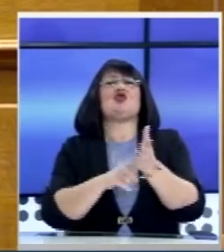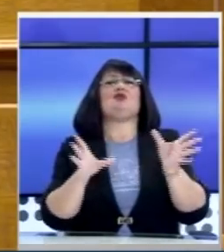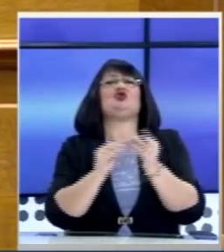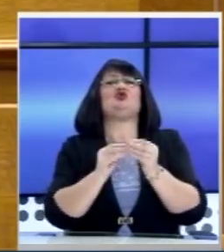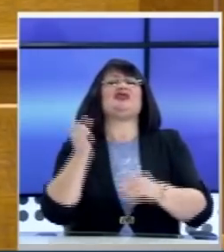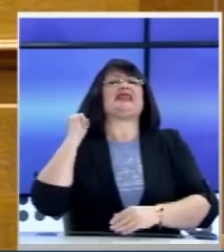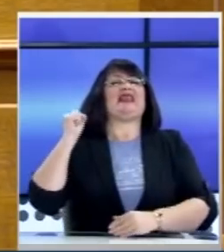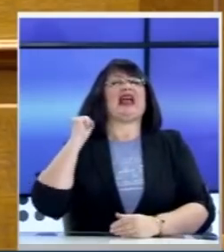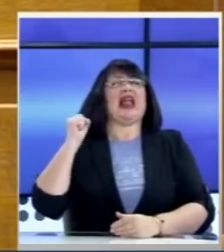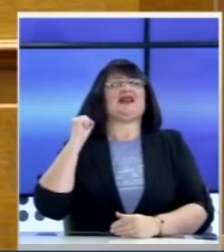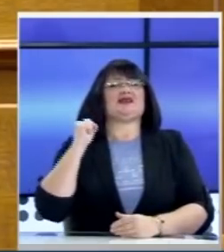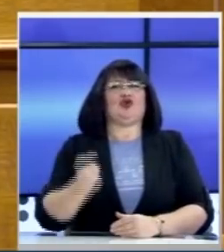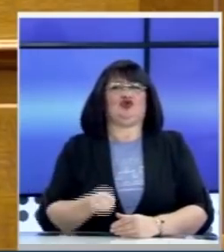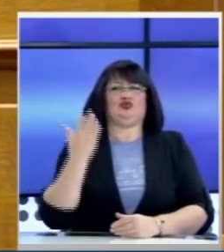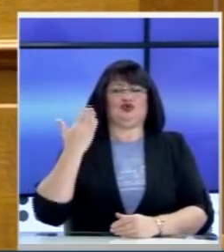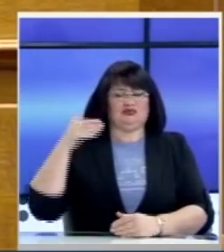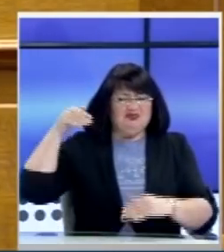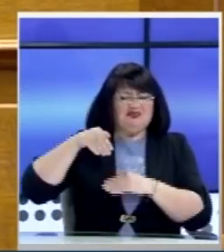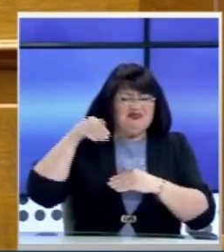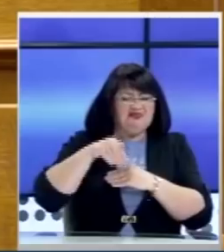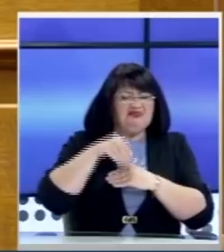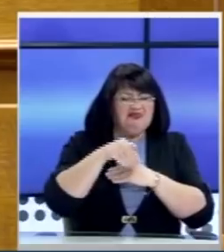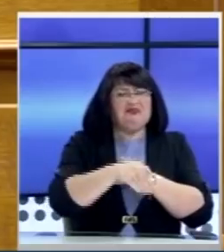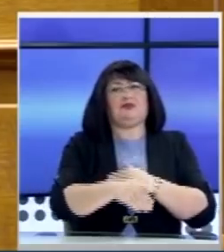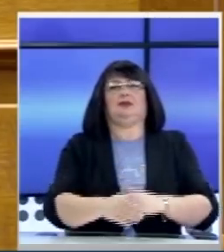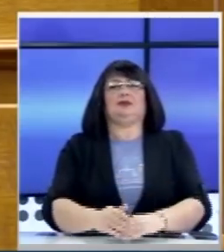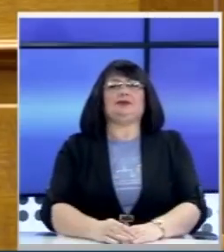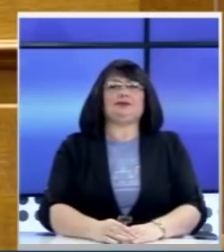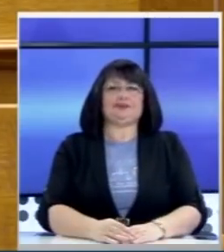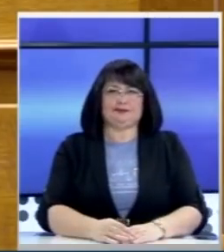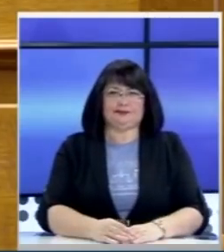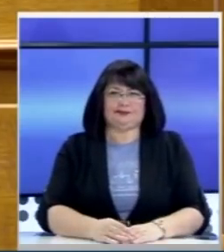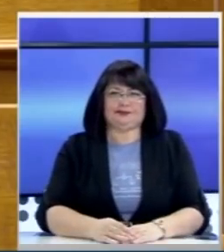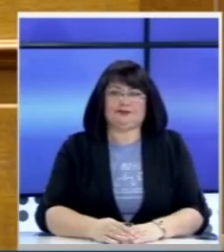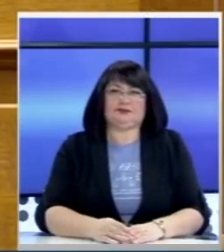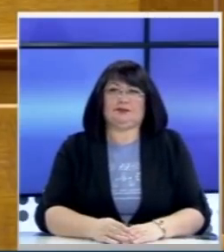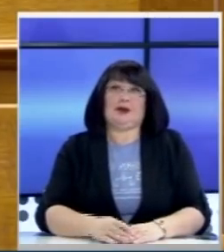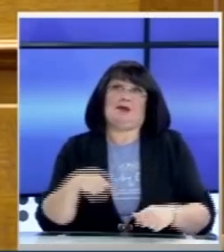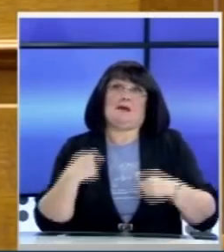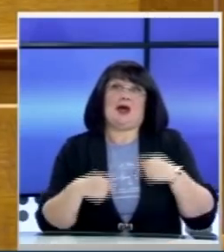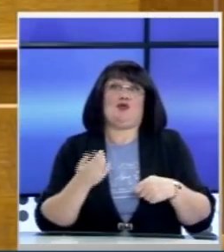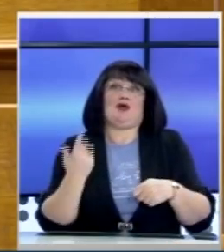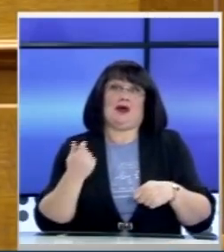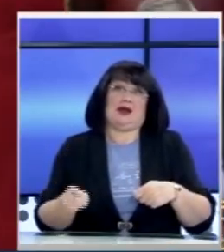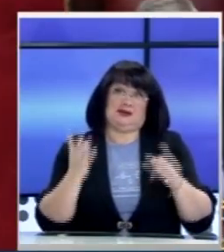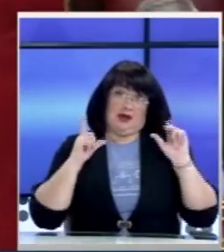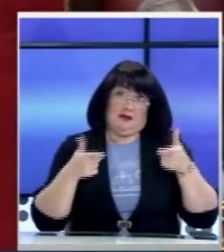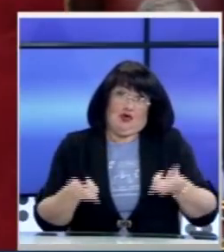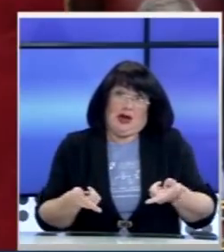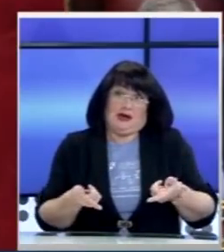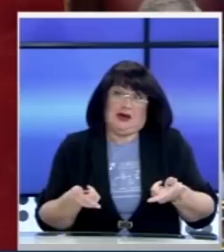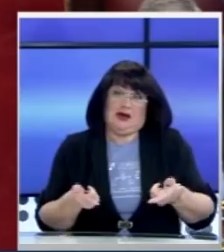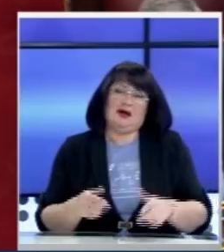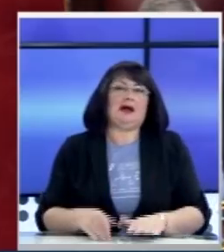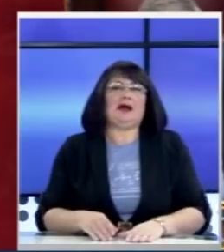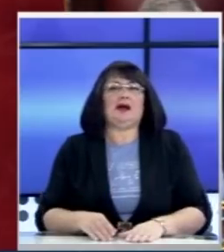ακούμε. Τέρμα δεν έχει ο κατήφορος. Βέβαια δεν έχετε και παράπονο, κύριοι της Νέας Δημοκρατίας. Τη